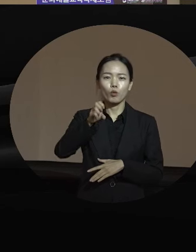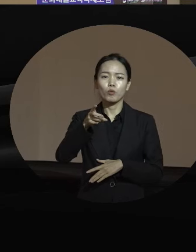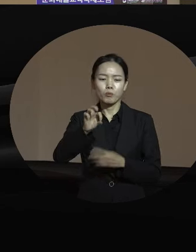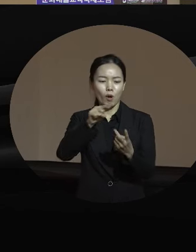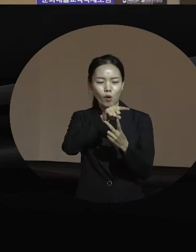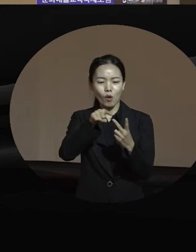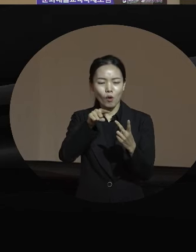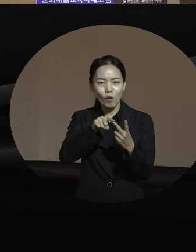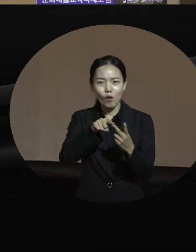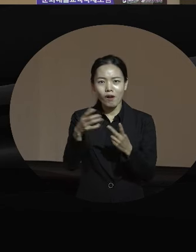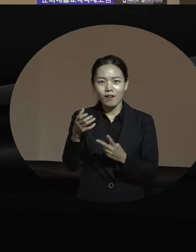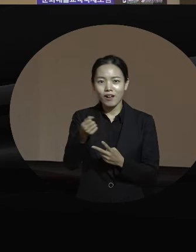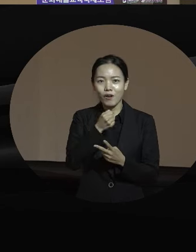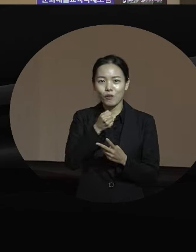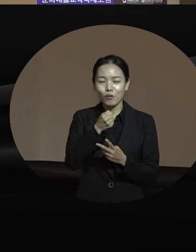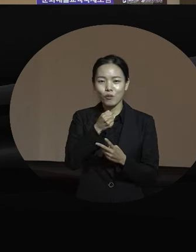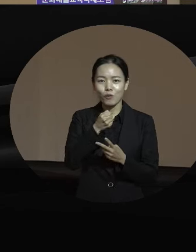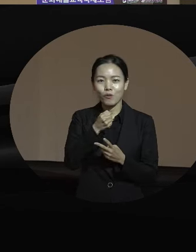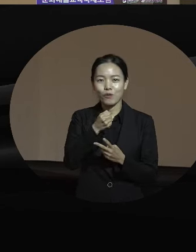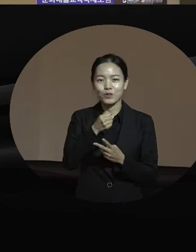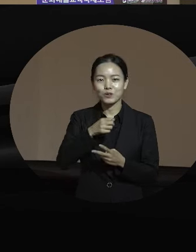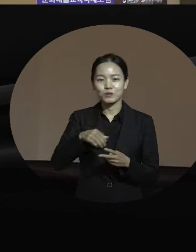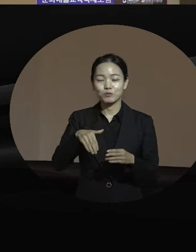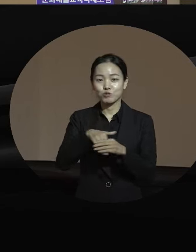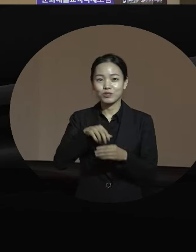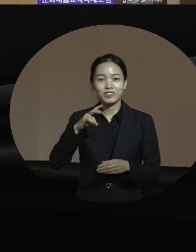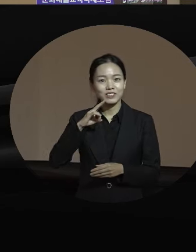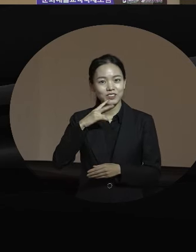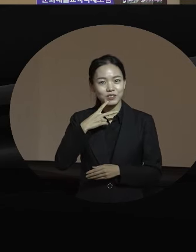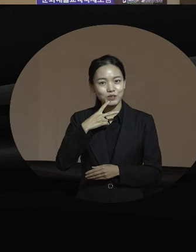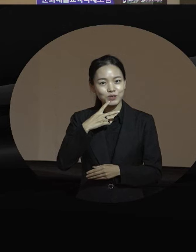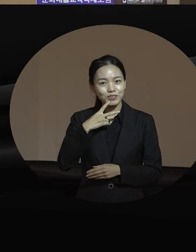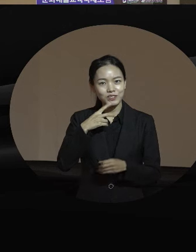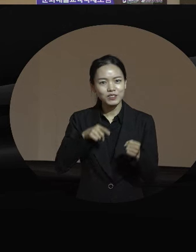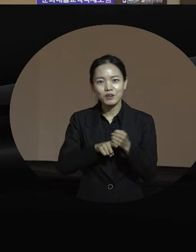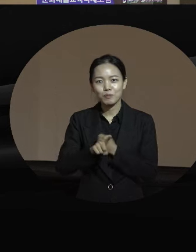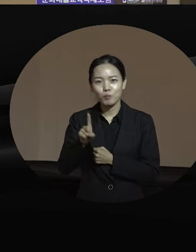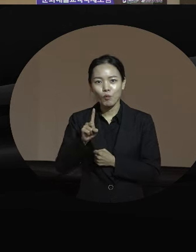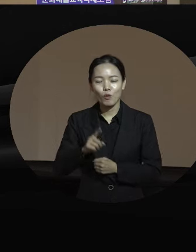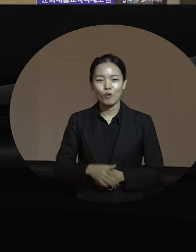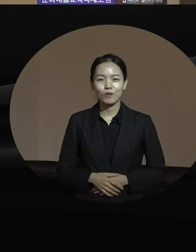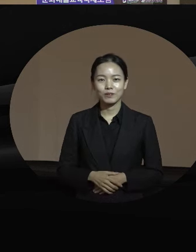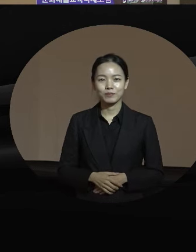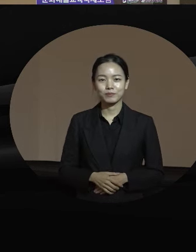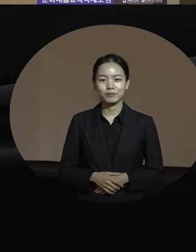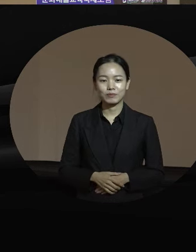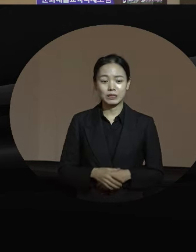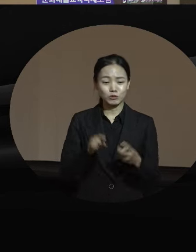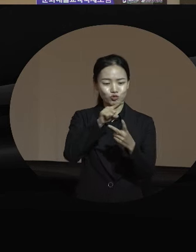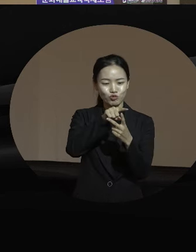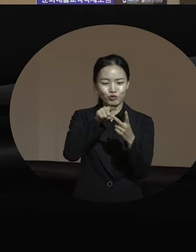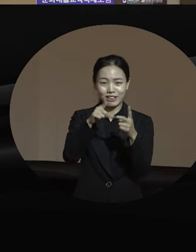쉬우면서도 어려운 질문 같은데요. 먼저 힌트가 되는 그 공정과 공평의 차이를